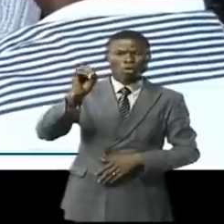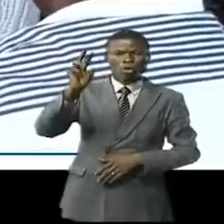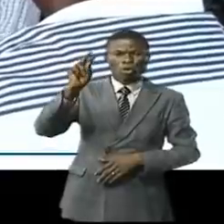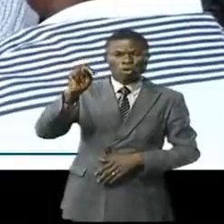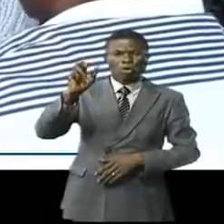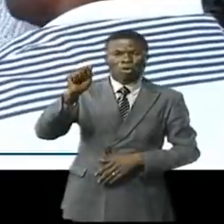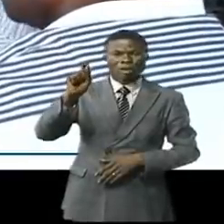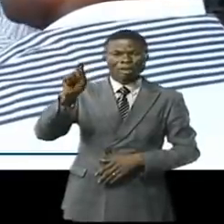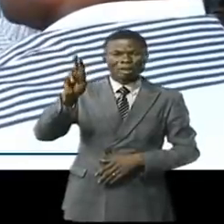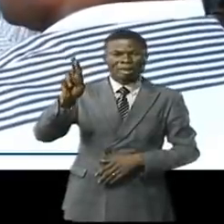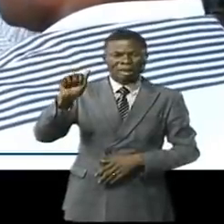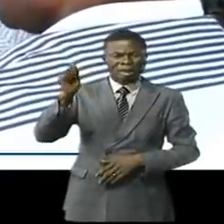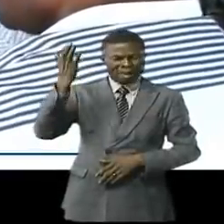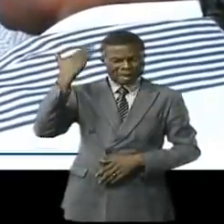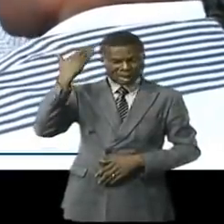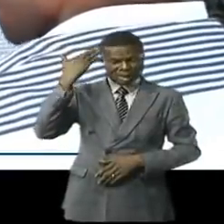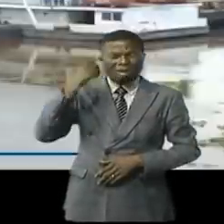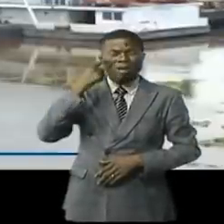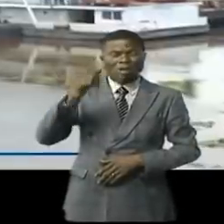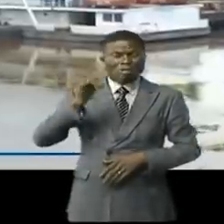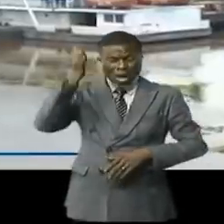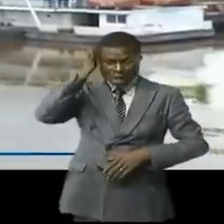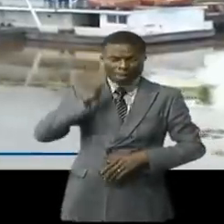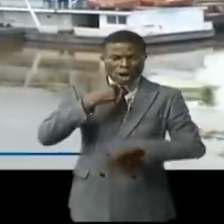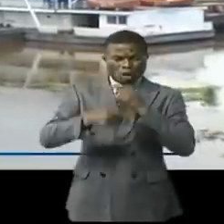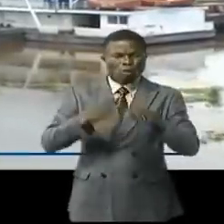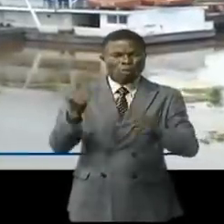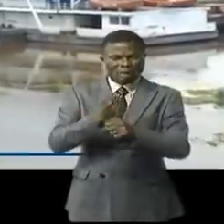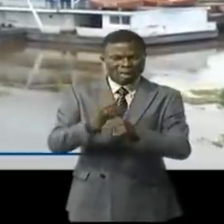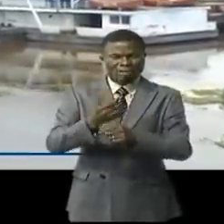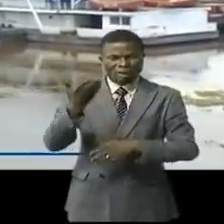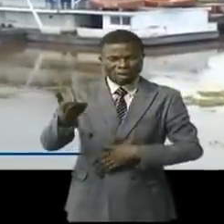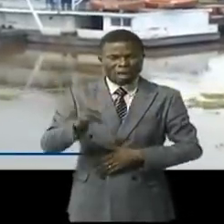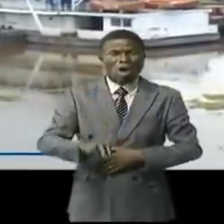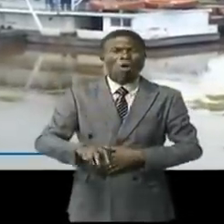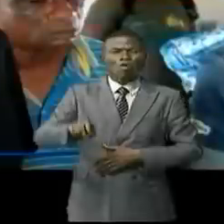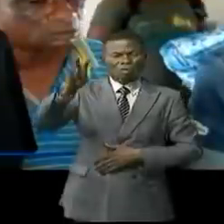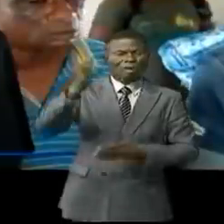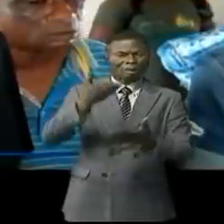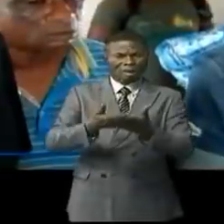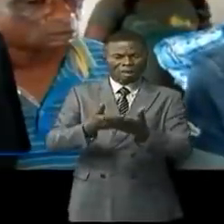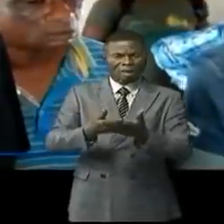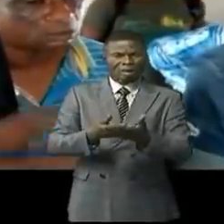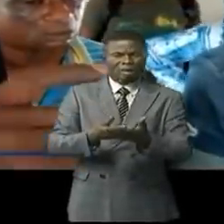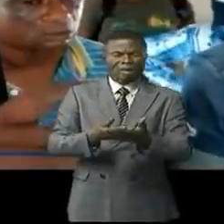souhait, celui de voir ces navires reprendre la flotte. Ce qui est ONATRA.